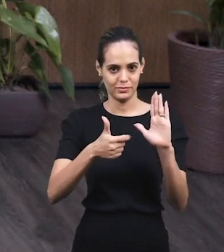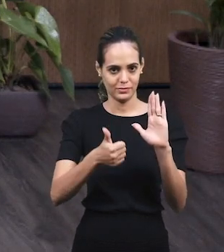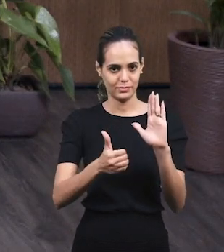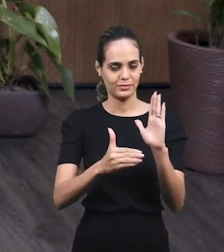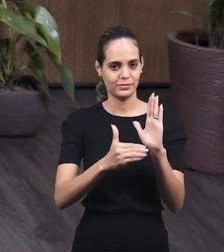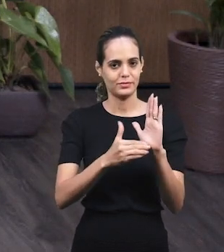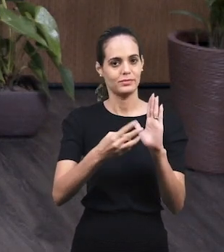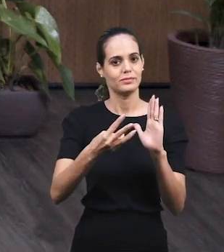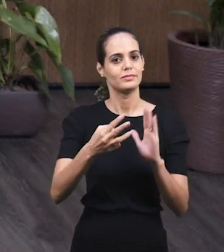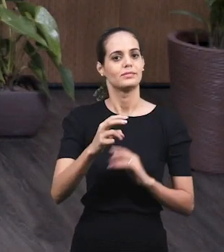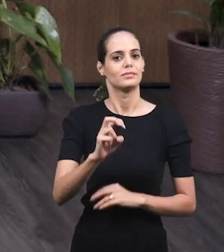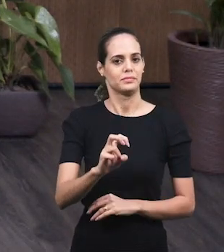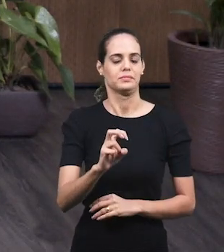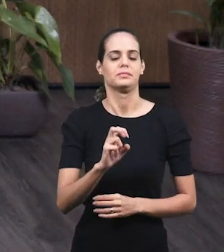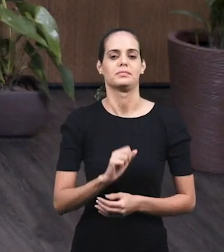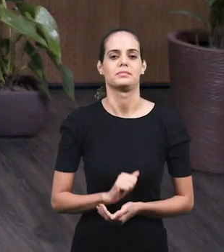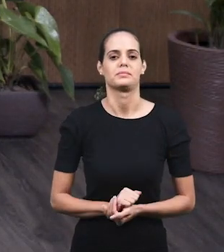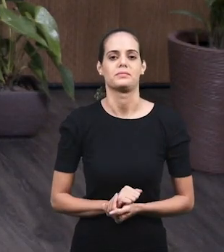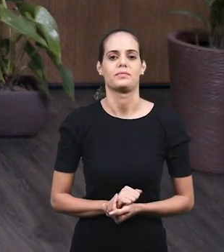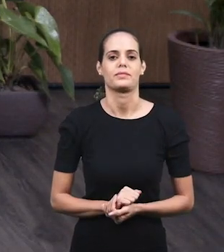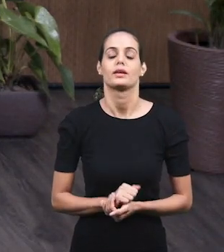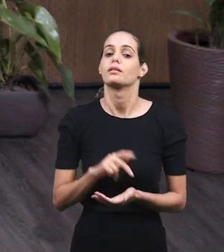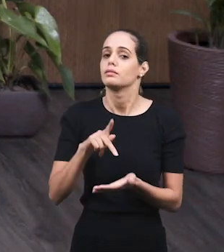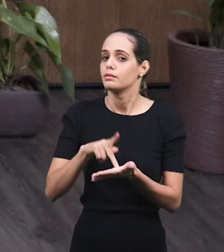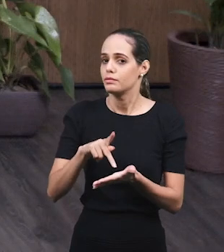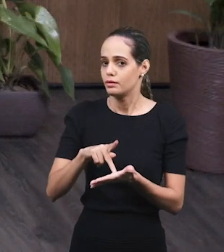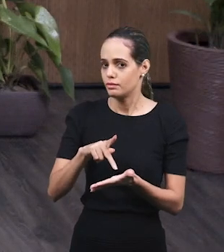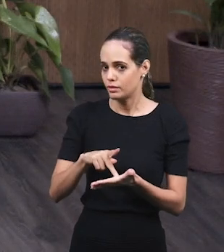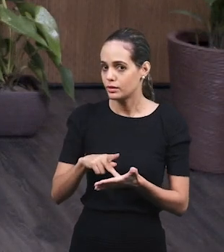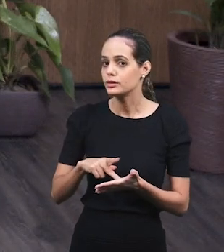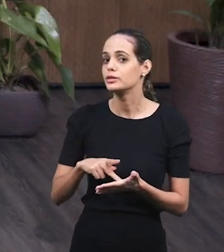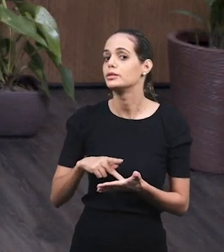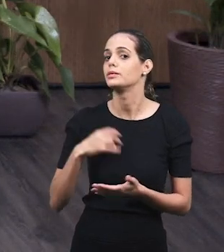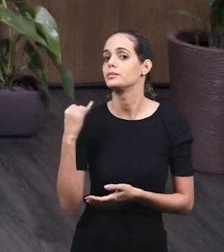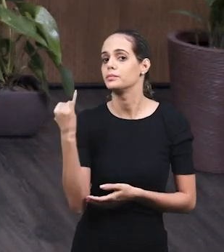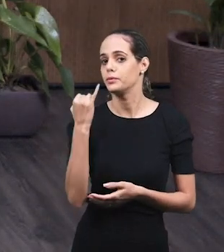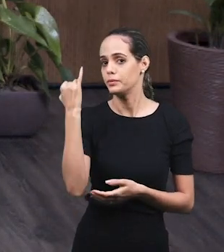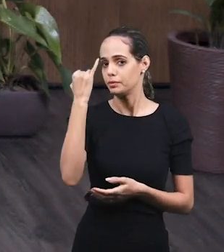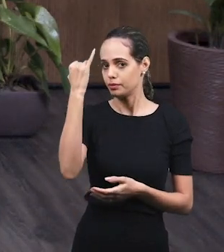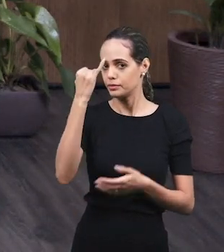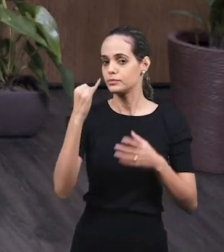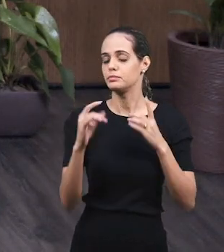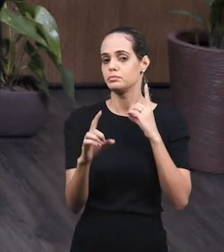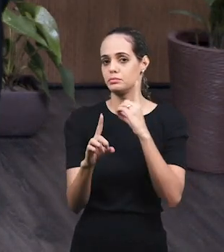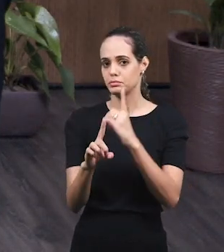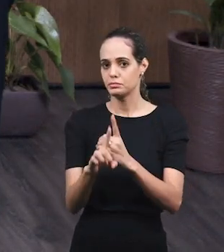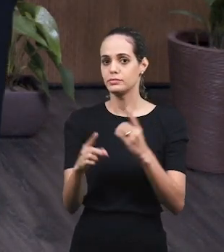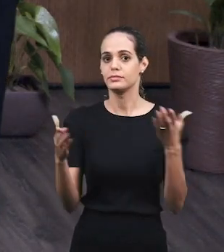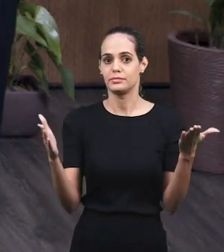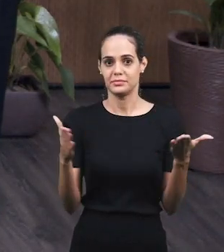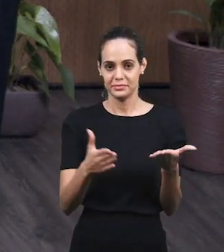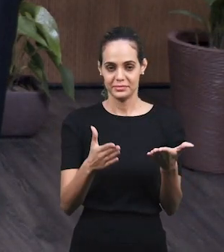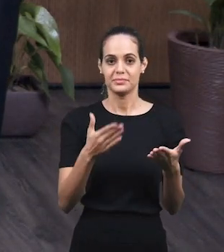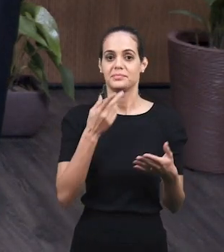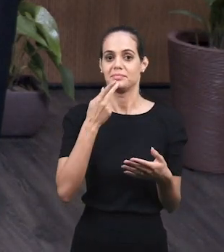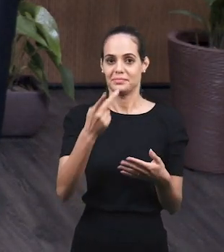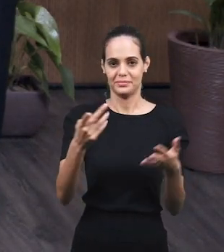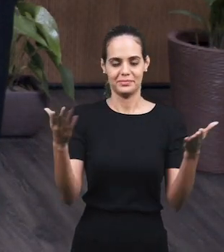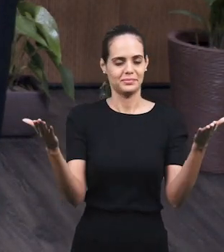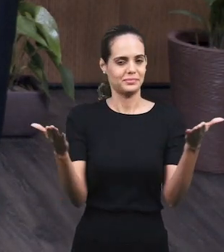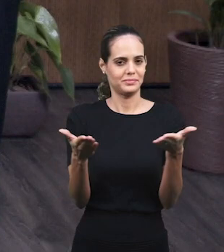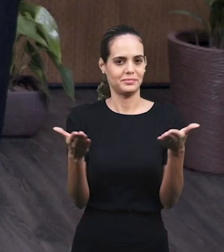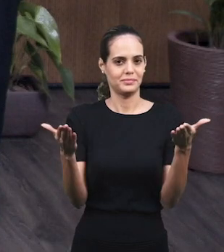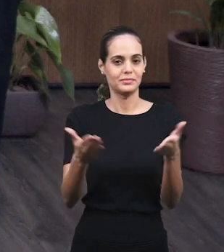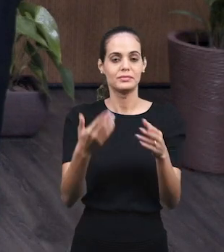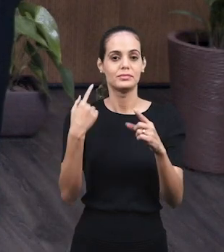ses disciples, enregistré en Matthieu 18, de 21 à 35.